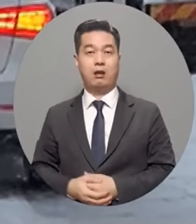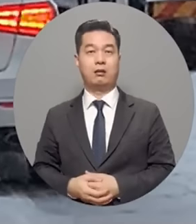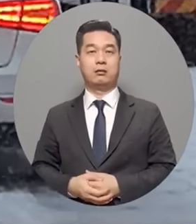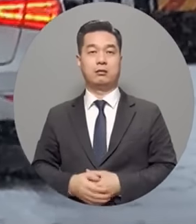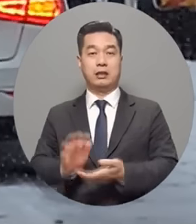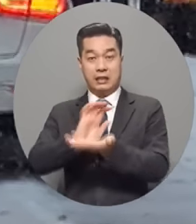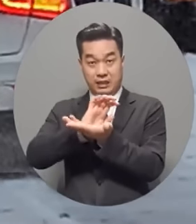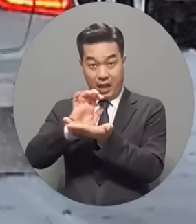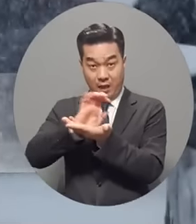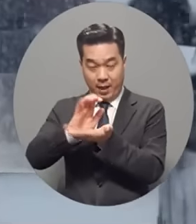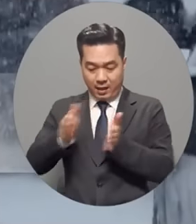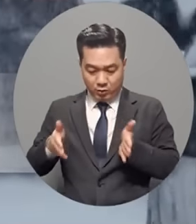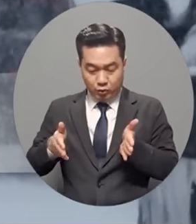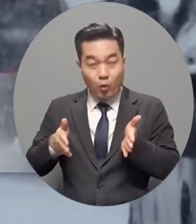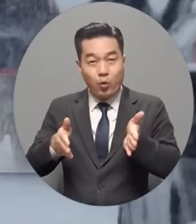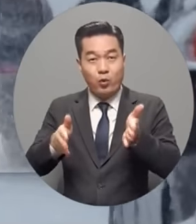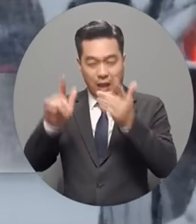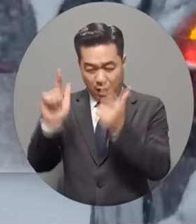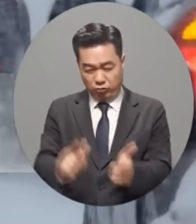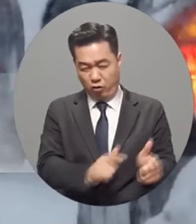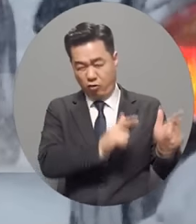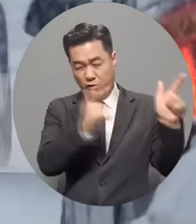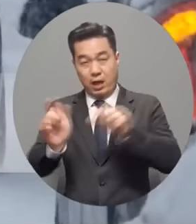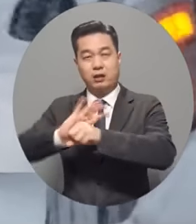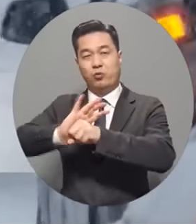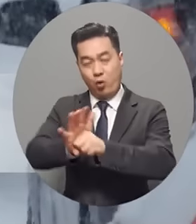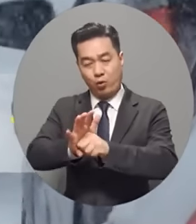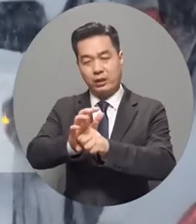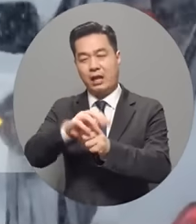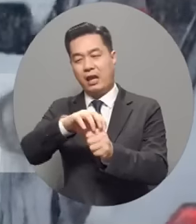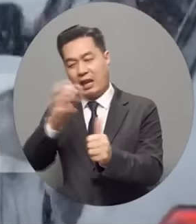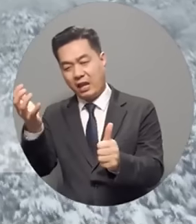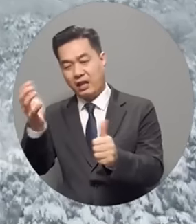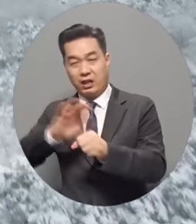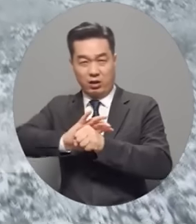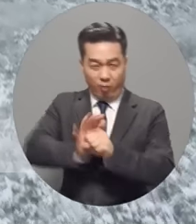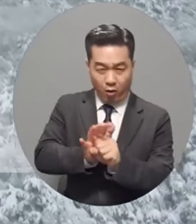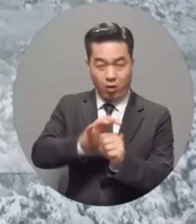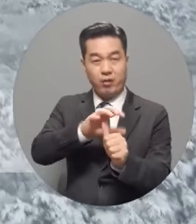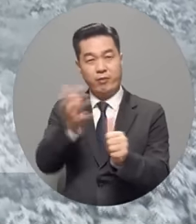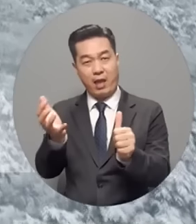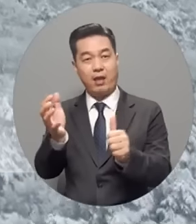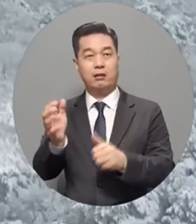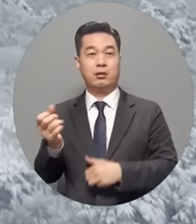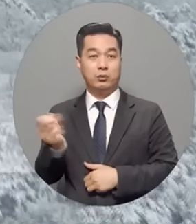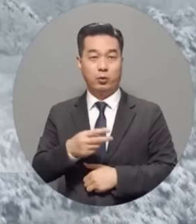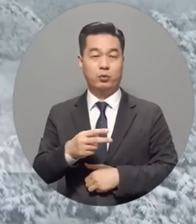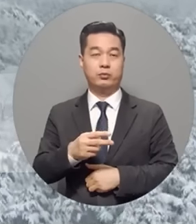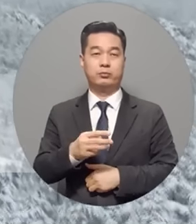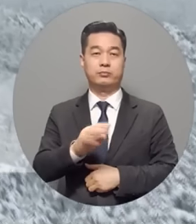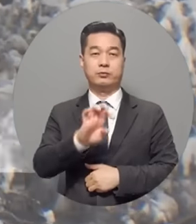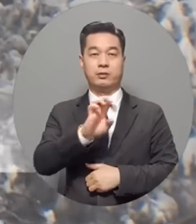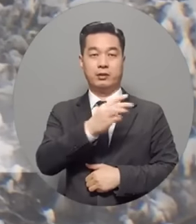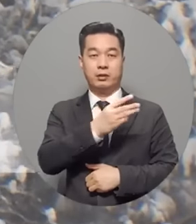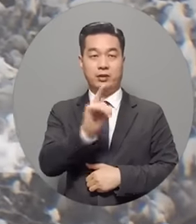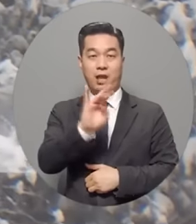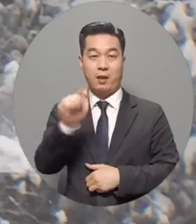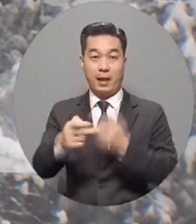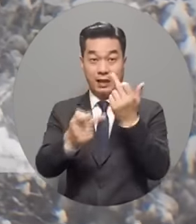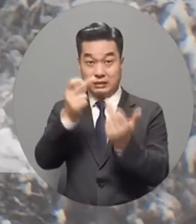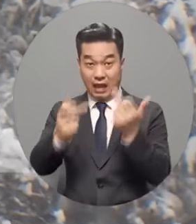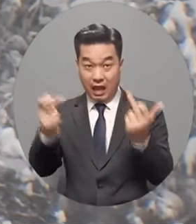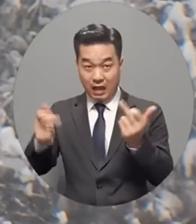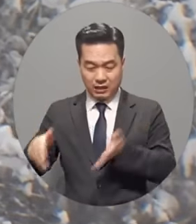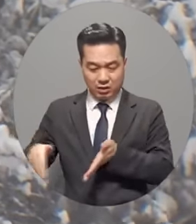주요 진입도로들은 종일 통행 제한과 해제가 반복됐고, 설악산과 오대산 등 국립공원 66개 탐방로의